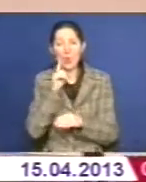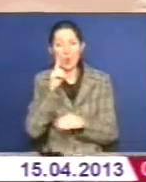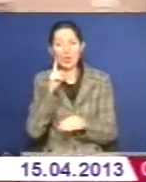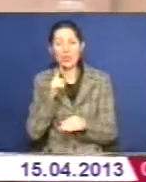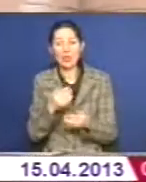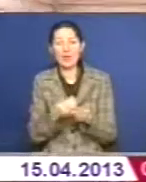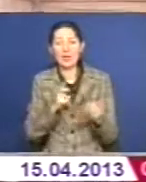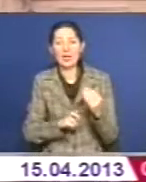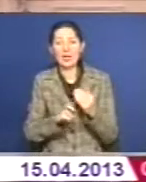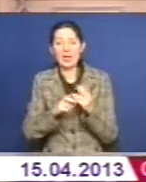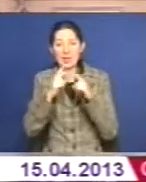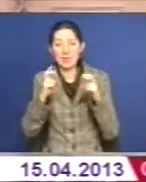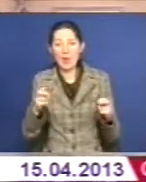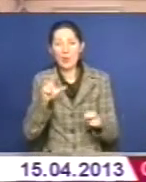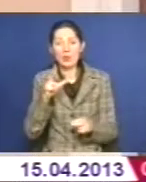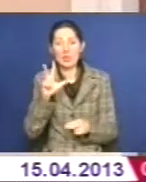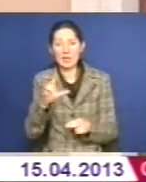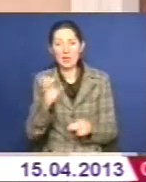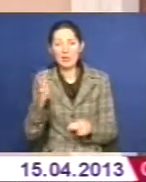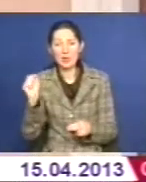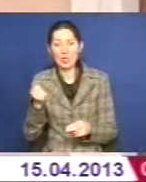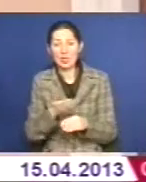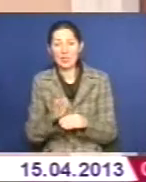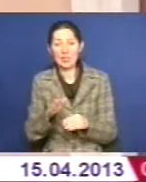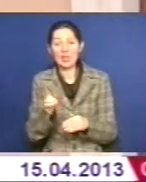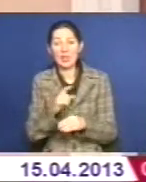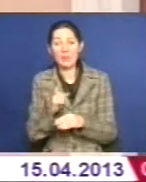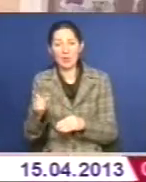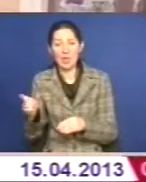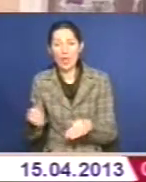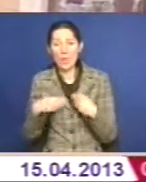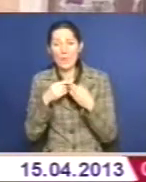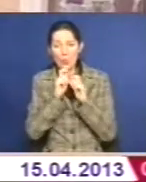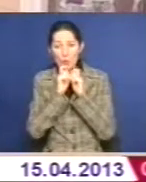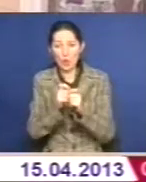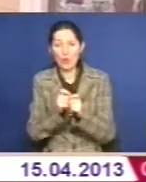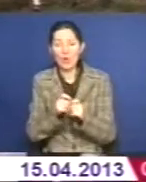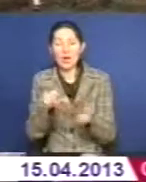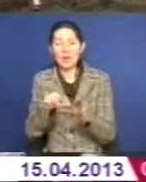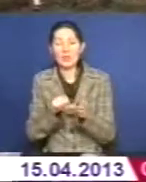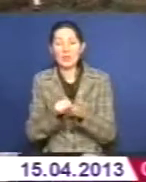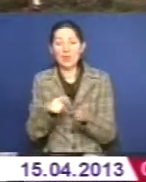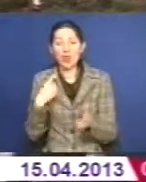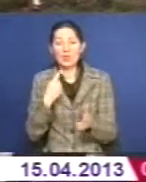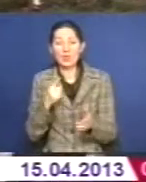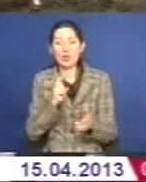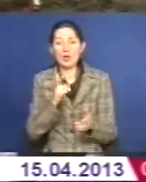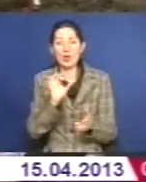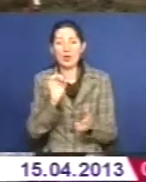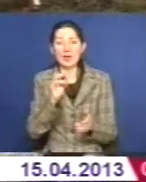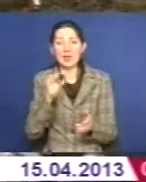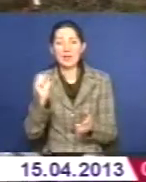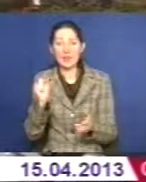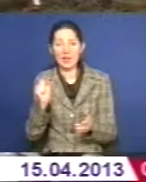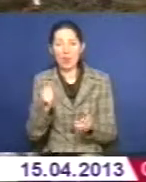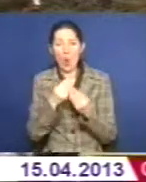на 300 століття. Частину тернополянам подарувала представник обласного краєзнавчого музею Віра Стецько. Ці світлини ми отримали з